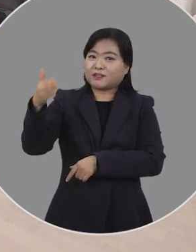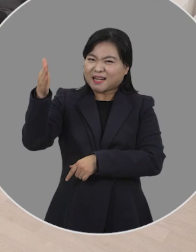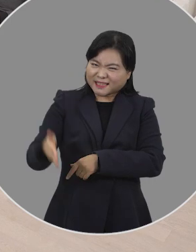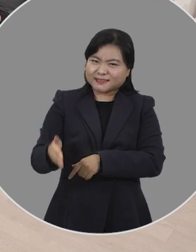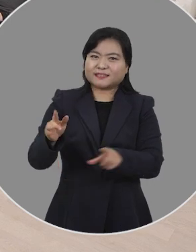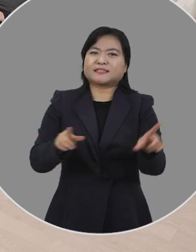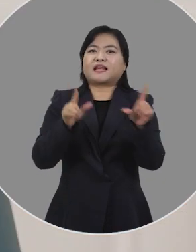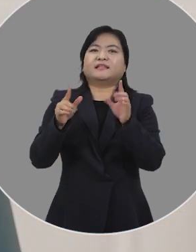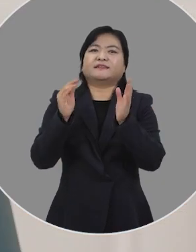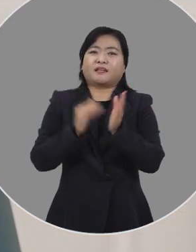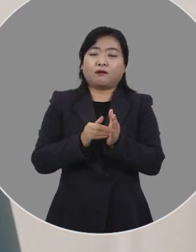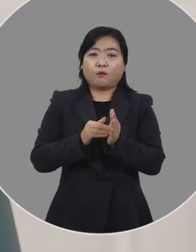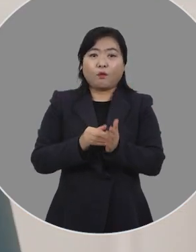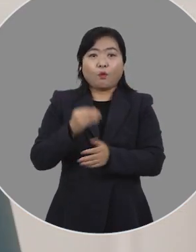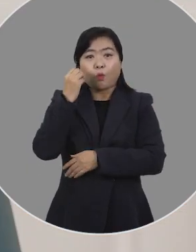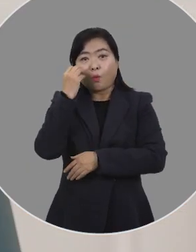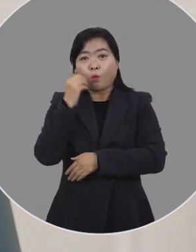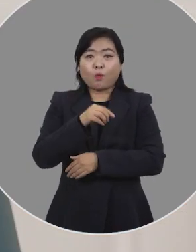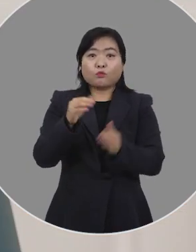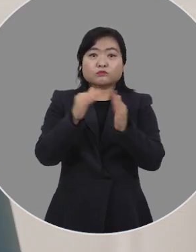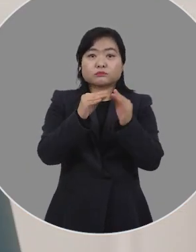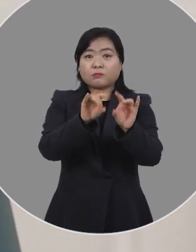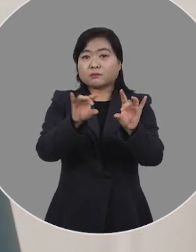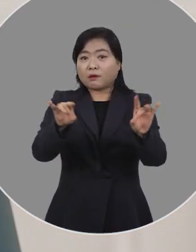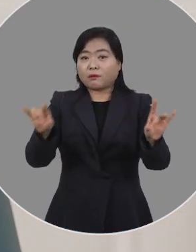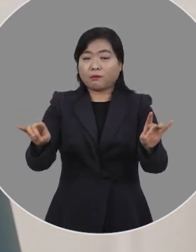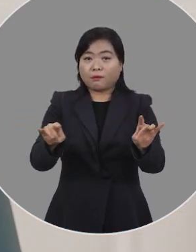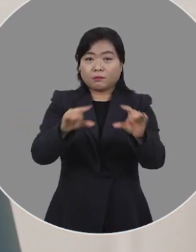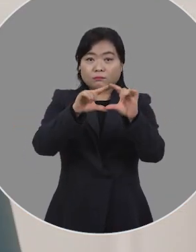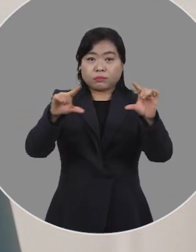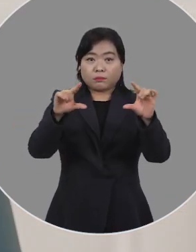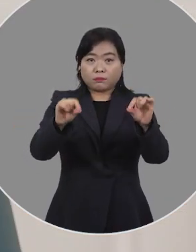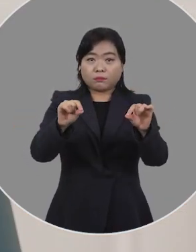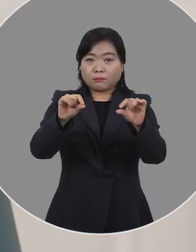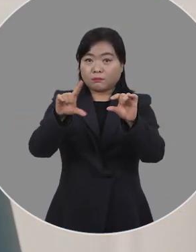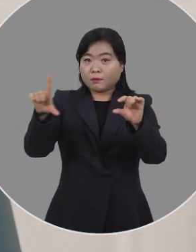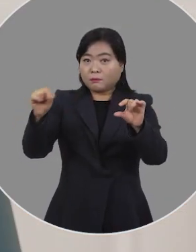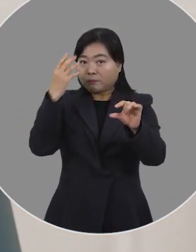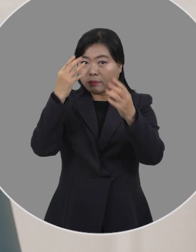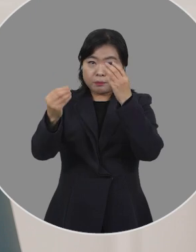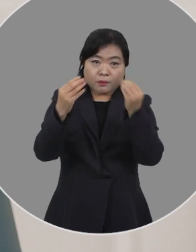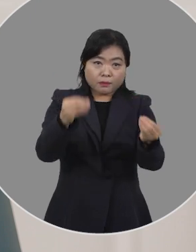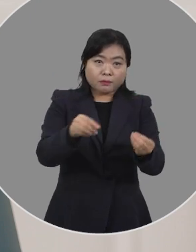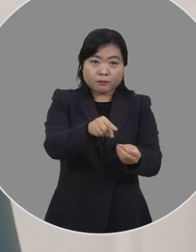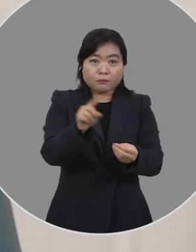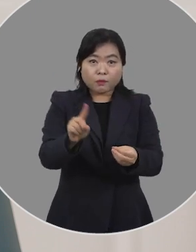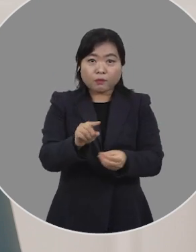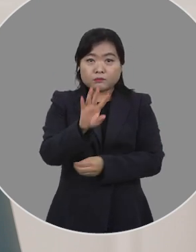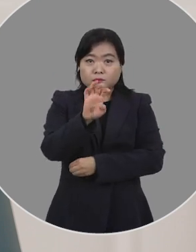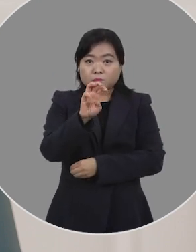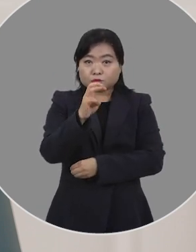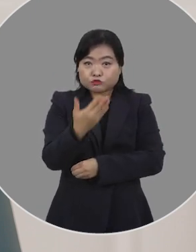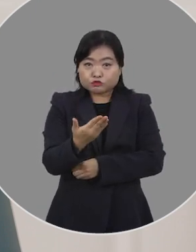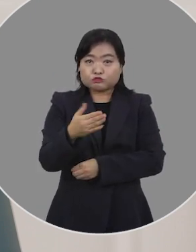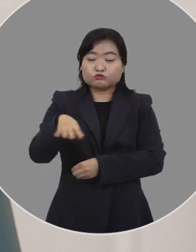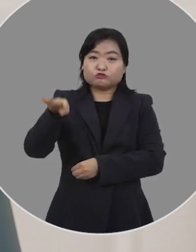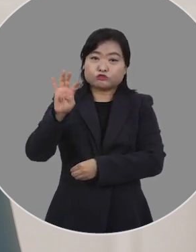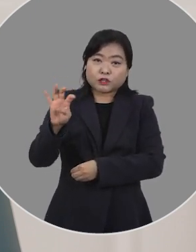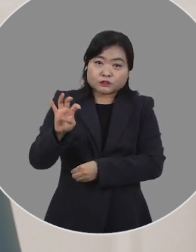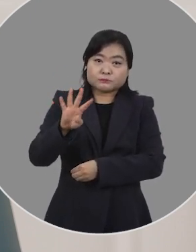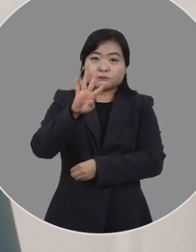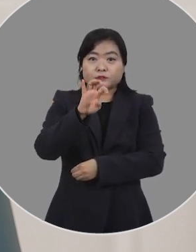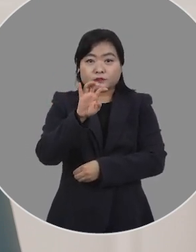언제까지 살다. 이상해요. 집집마다 그게 보여요. 그럼 뭐지? 왜 39,